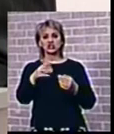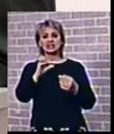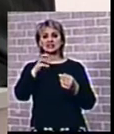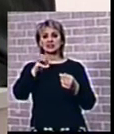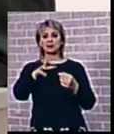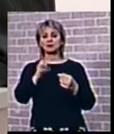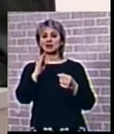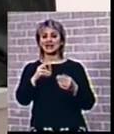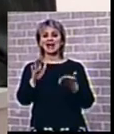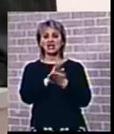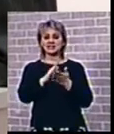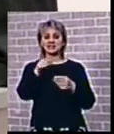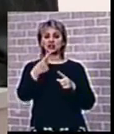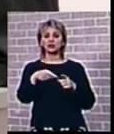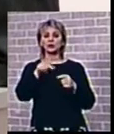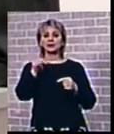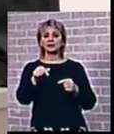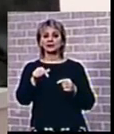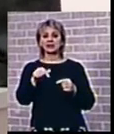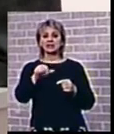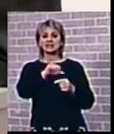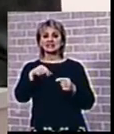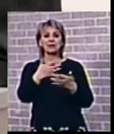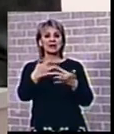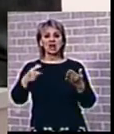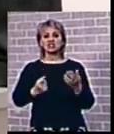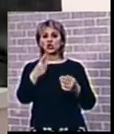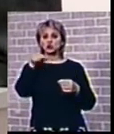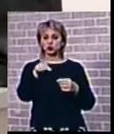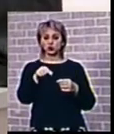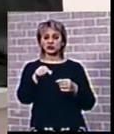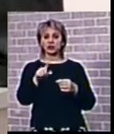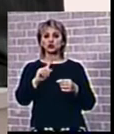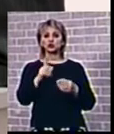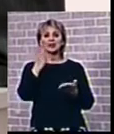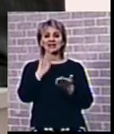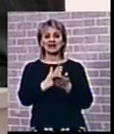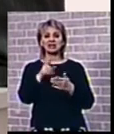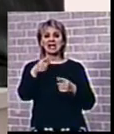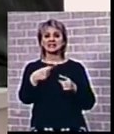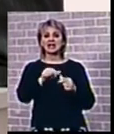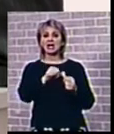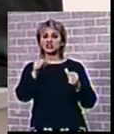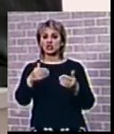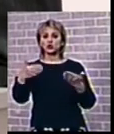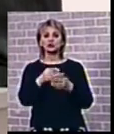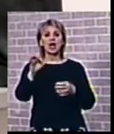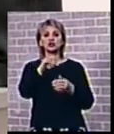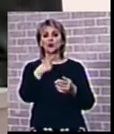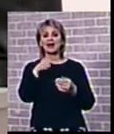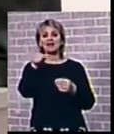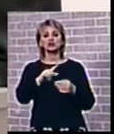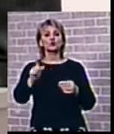газеты получить из самых разных источников. Что является злободневной новостью, о чем говорят больше, что беспокоит